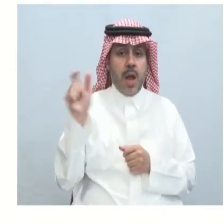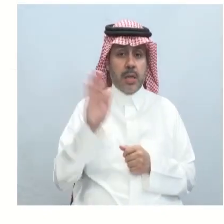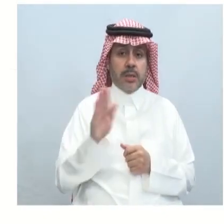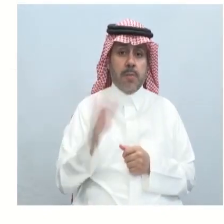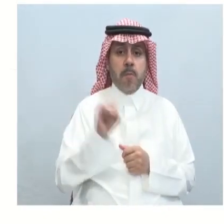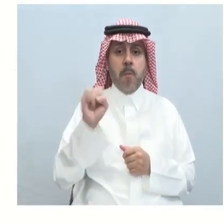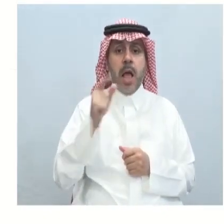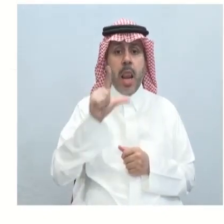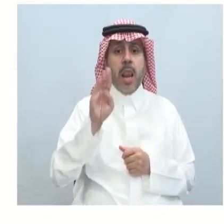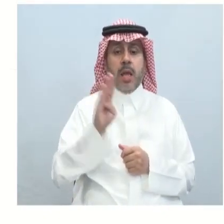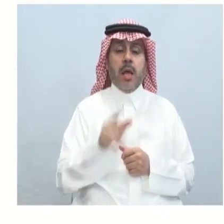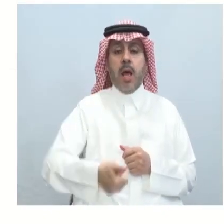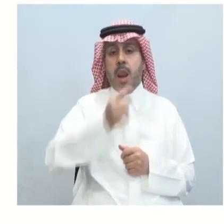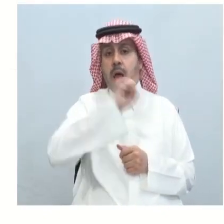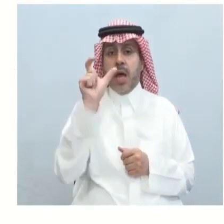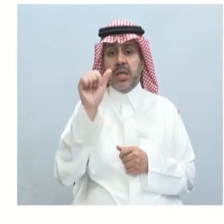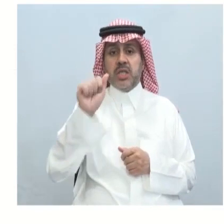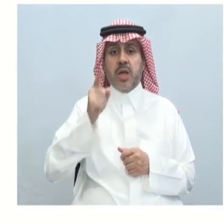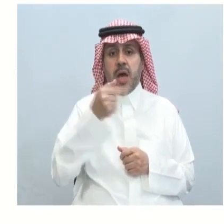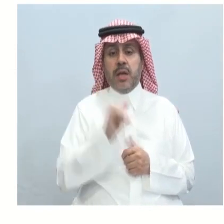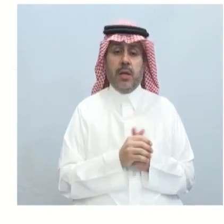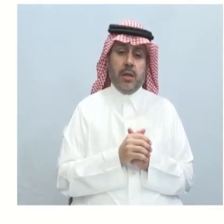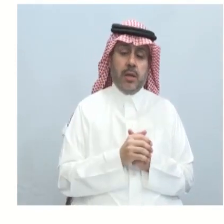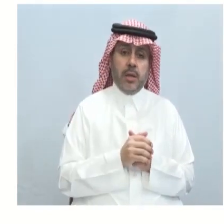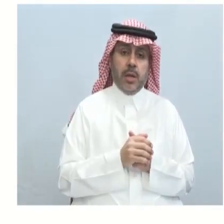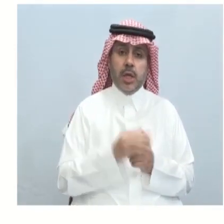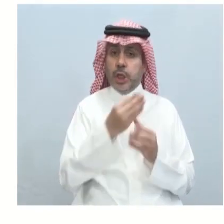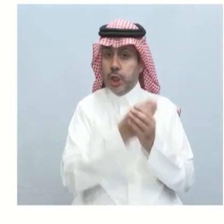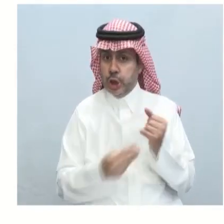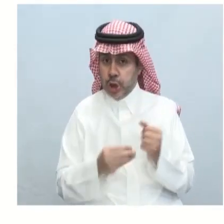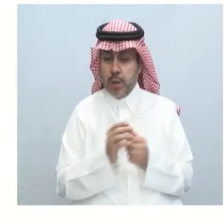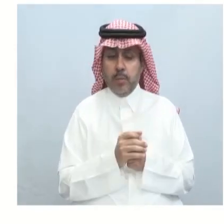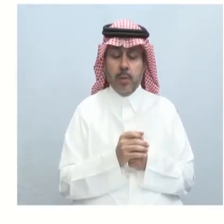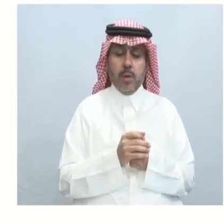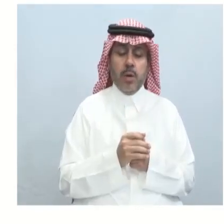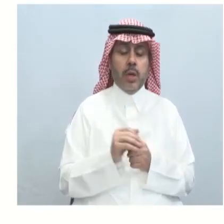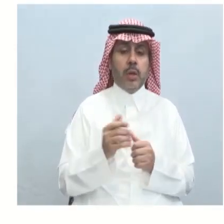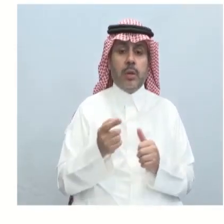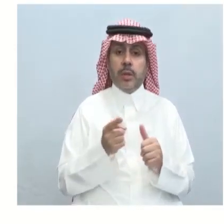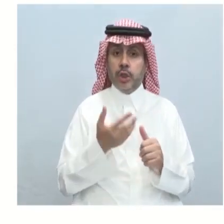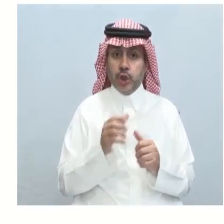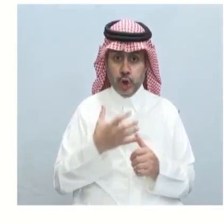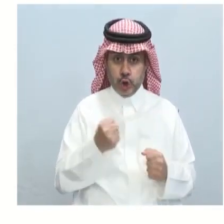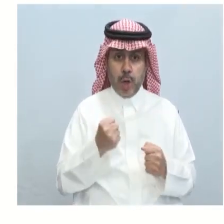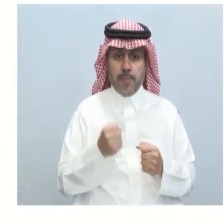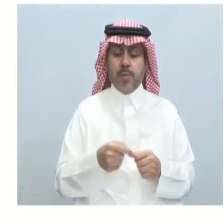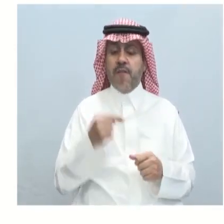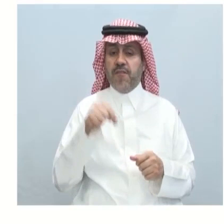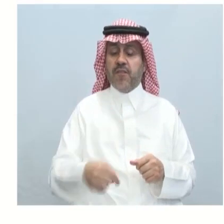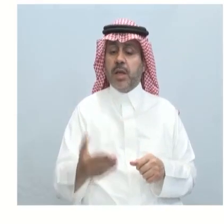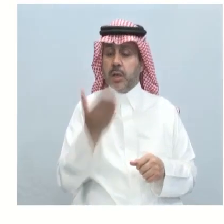الانصاري نشاته كان شابا ونشا شابا في طاعه